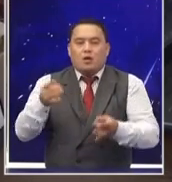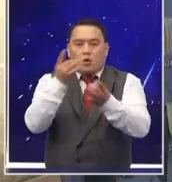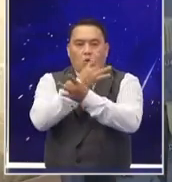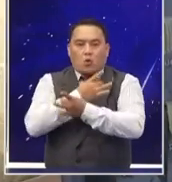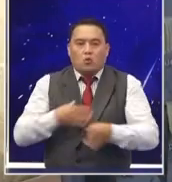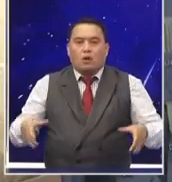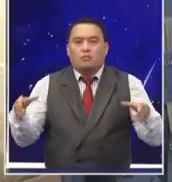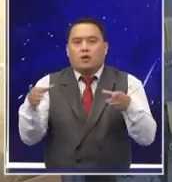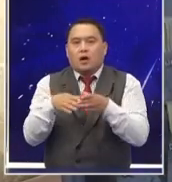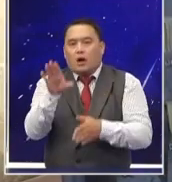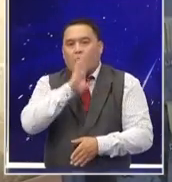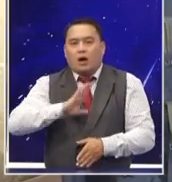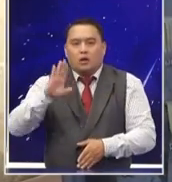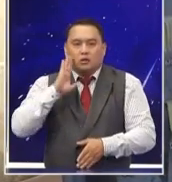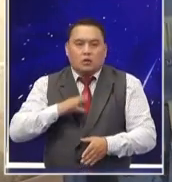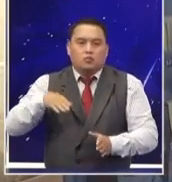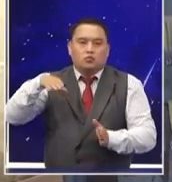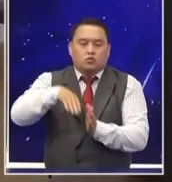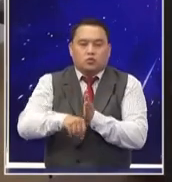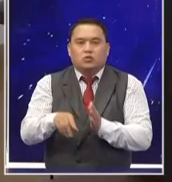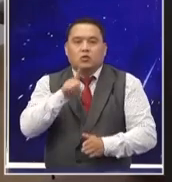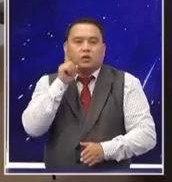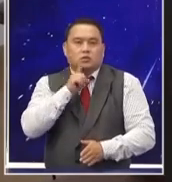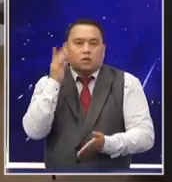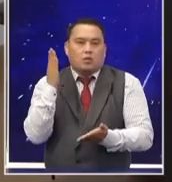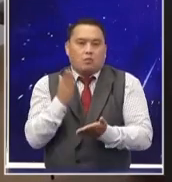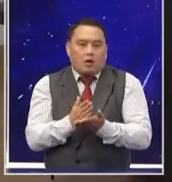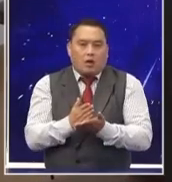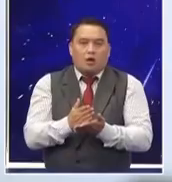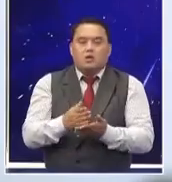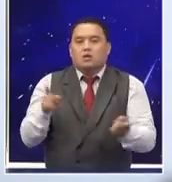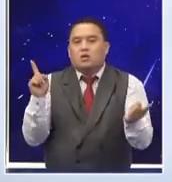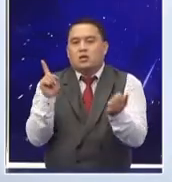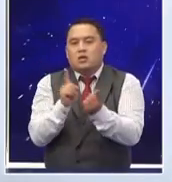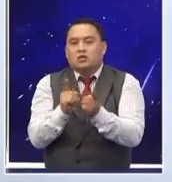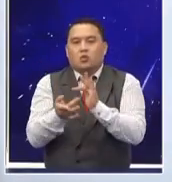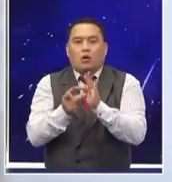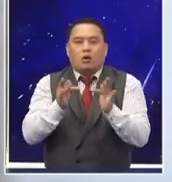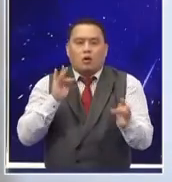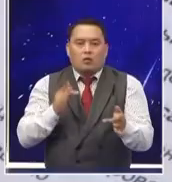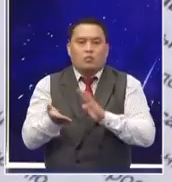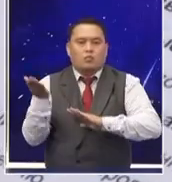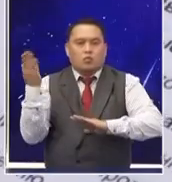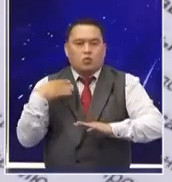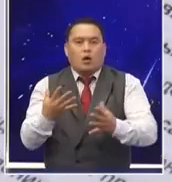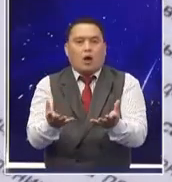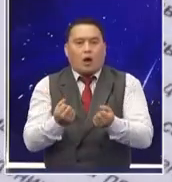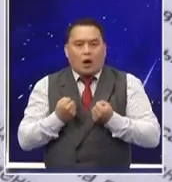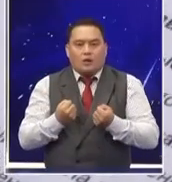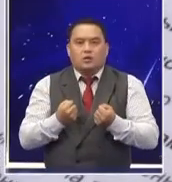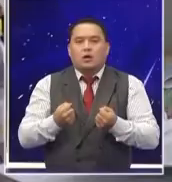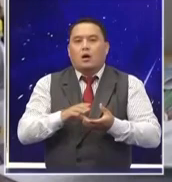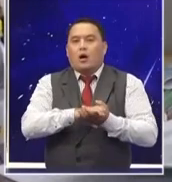этномәдени бірлестіктер, аналар кеңесі мүшелері мен жастар да бар. Қашықтықтан кездесу барысында ширек ғасыр бұрын қабылданған